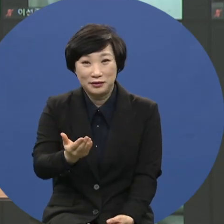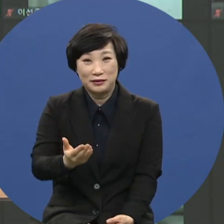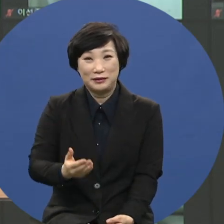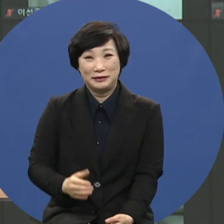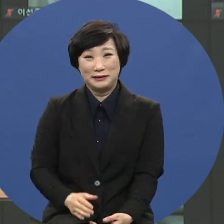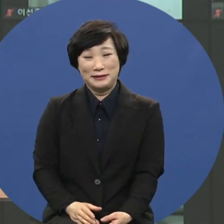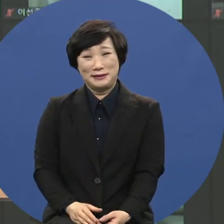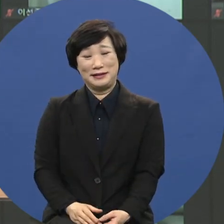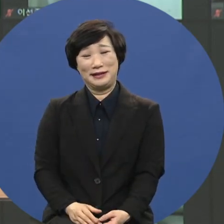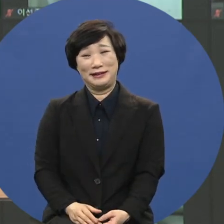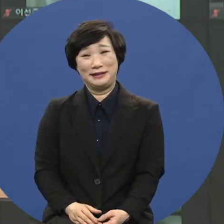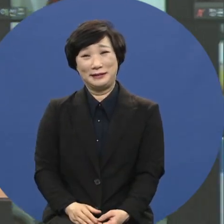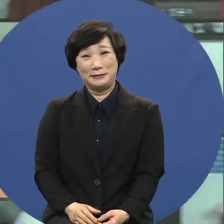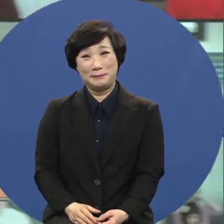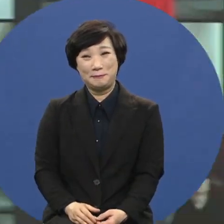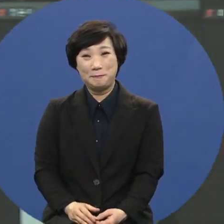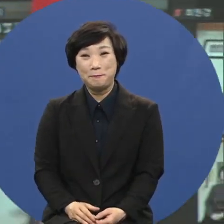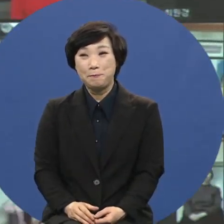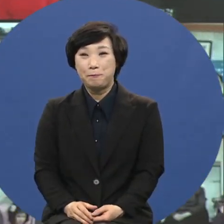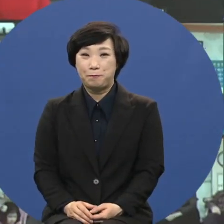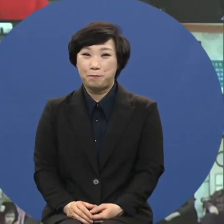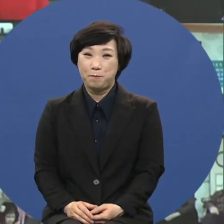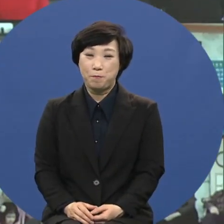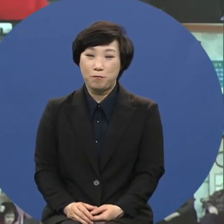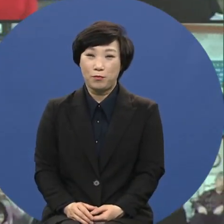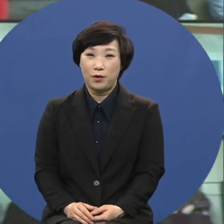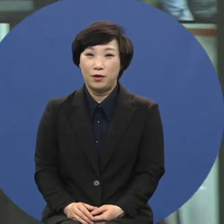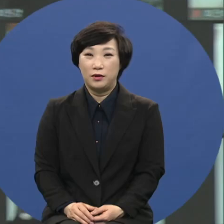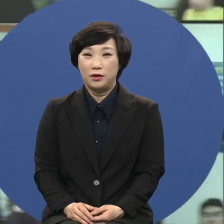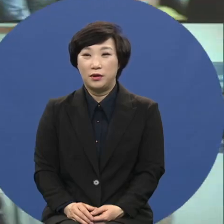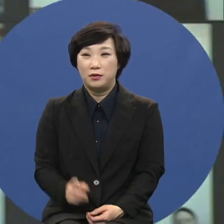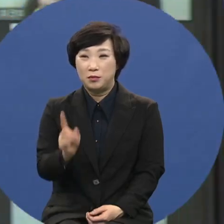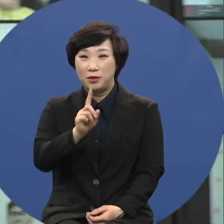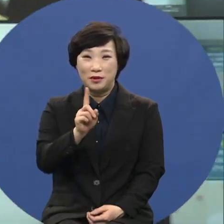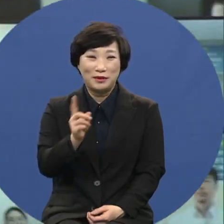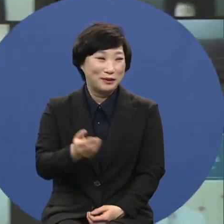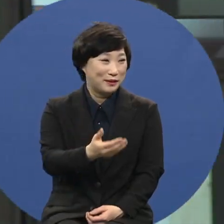예, 그러니까 어디서